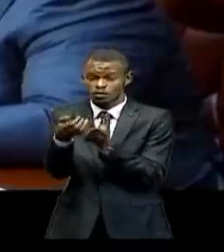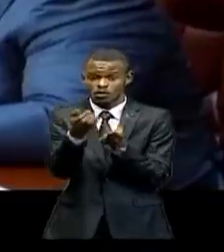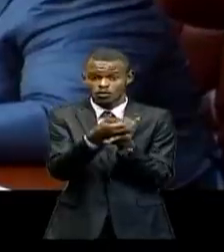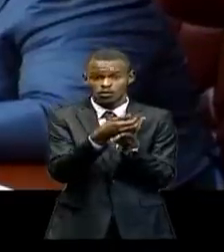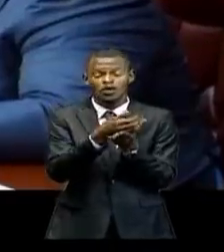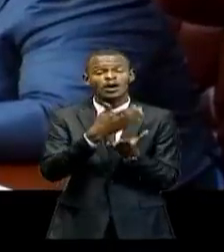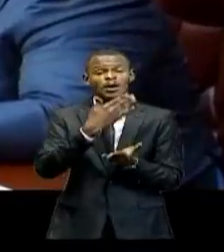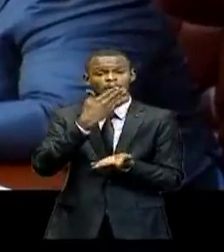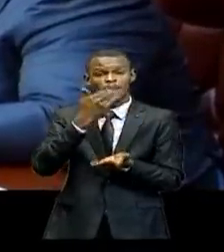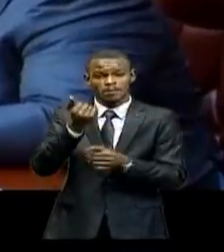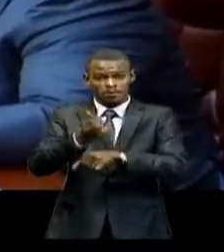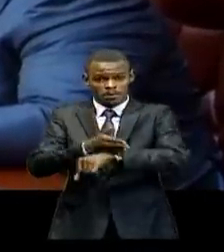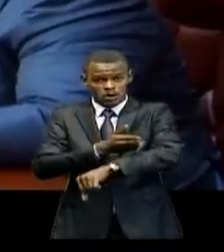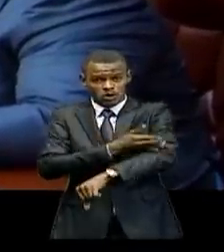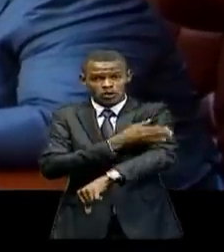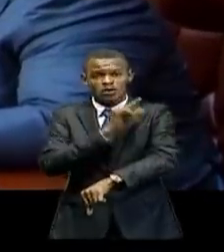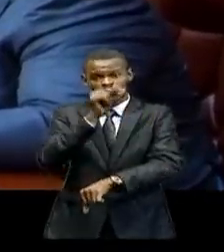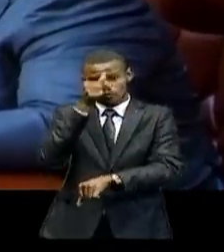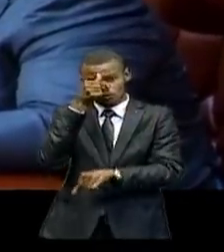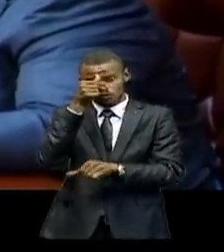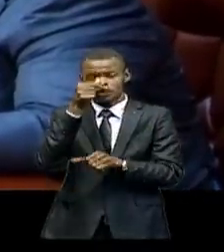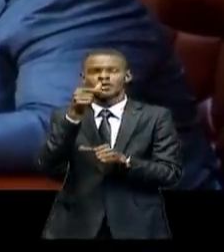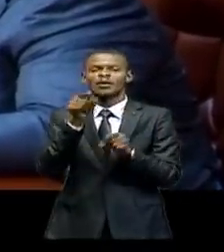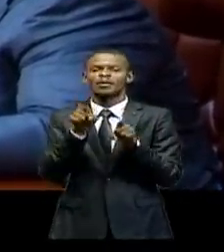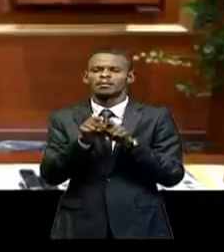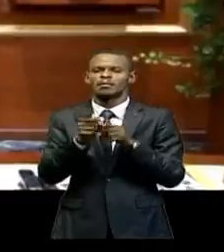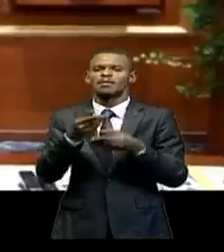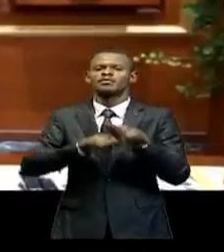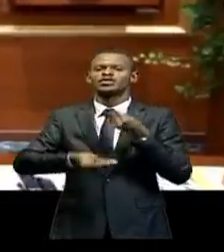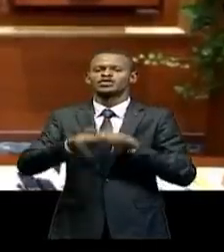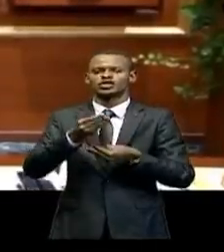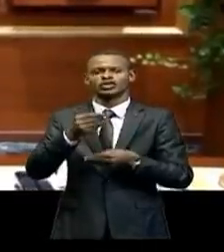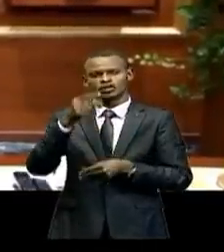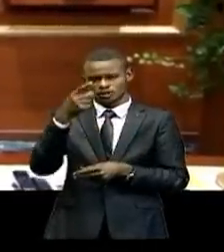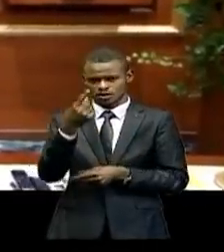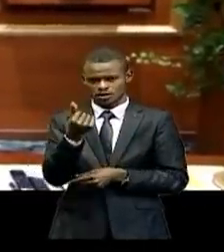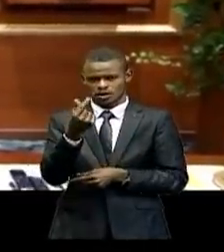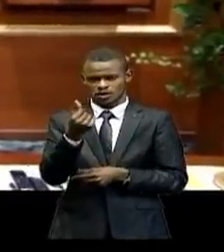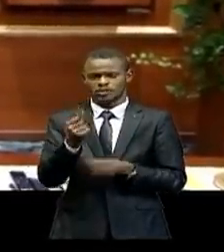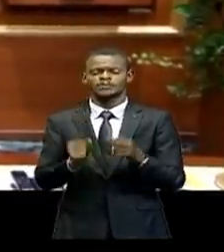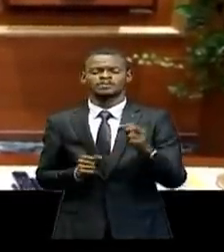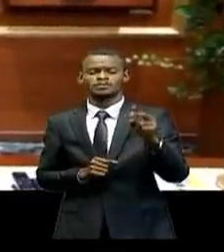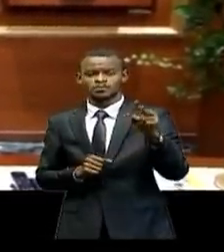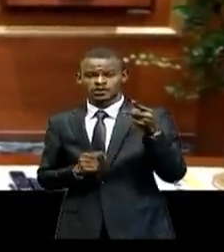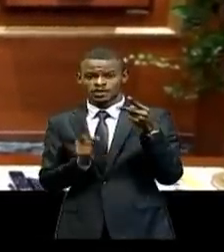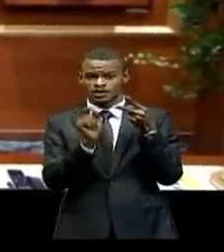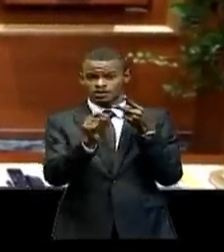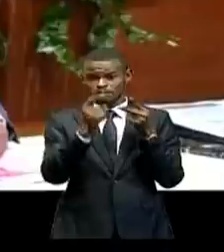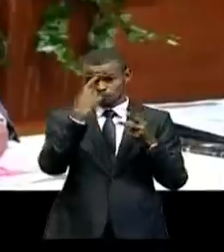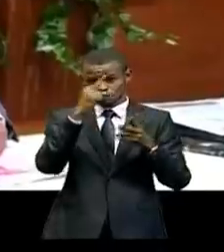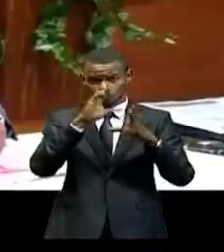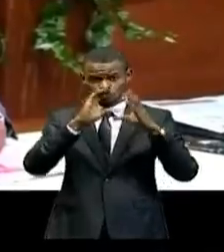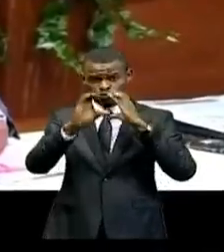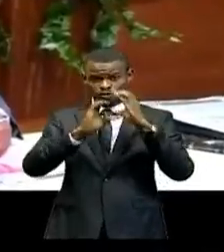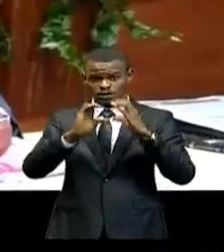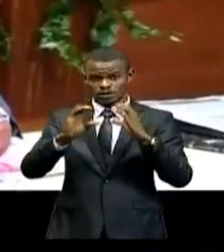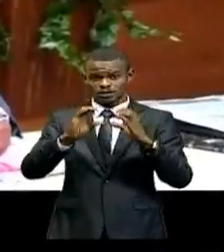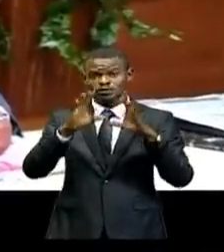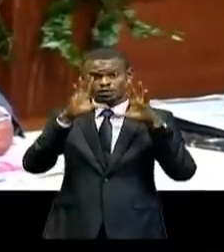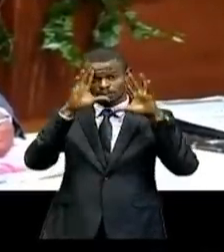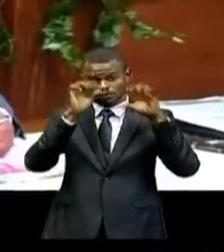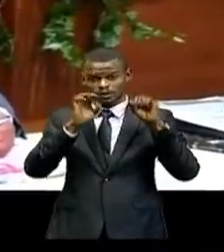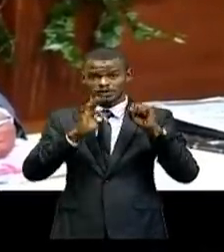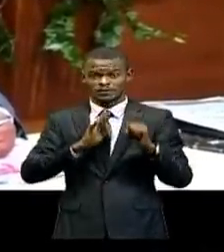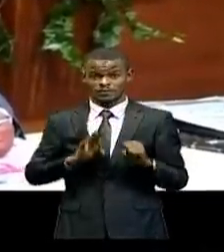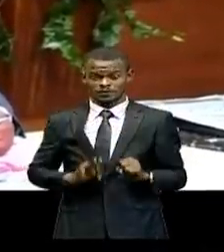de la politique monétaire. Deuxième point de la communication du président de la République, relatif à la